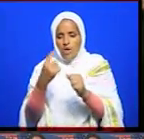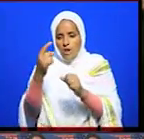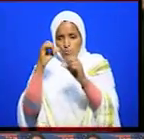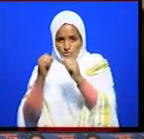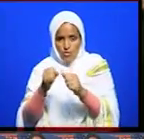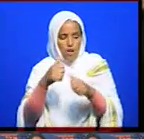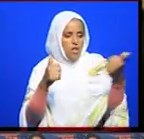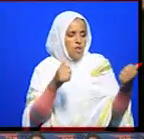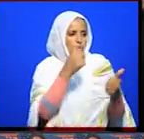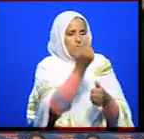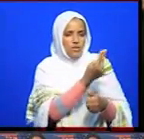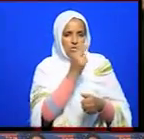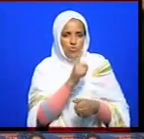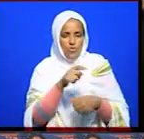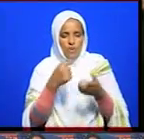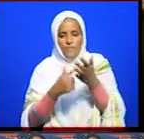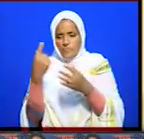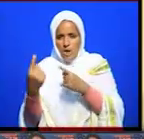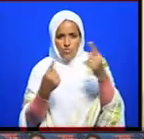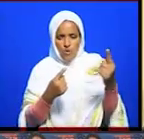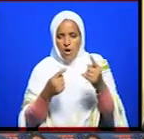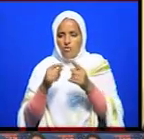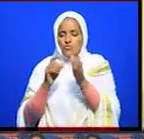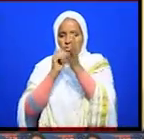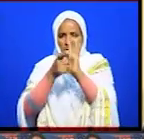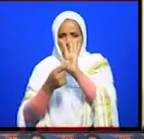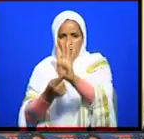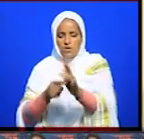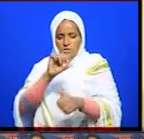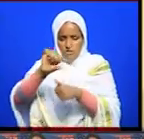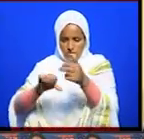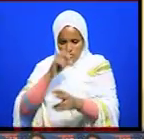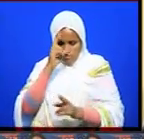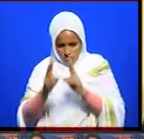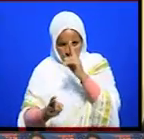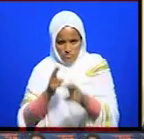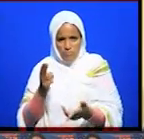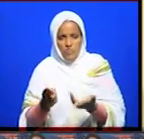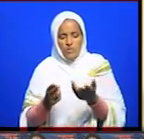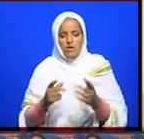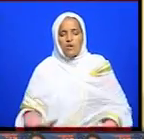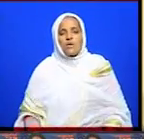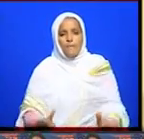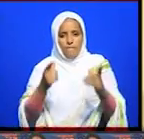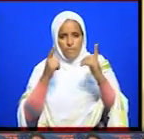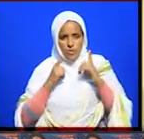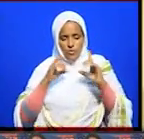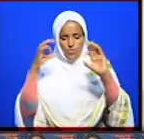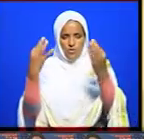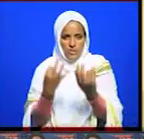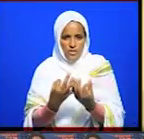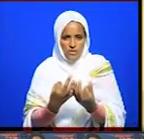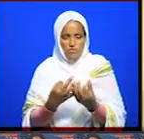የቤተሰቡም ችሎታ ያንዱ ችሎታ ለሌላው ጠቃሚ ነውና አንዱ ላንዱ ብልት ሆኖ እርስ በርሱ ተከባብሮ ተረዳርቶ